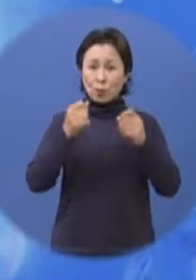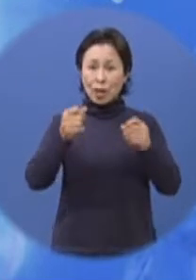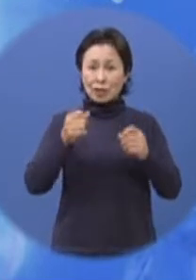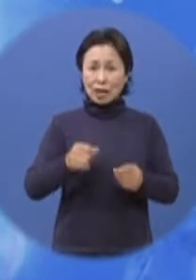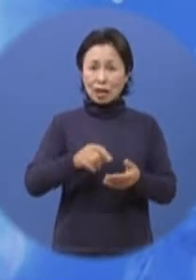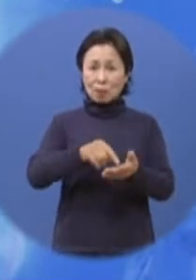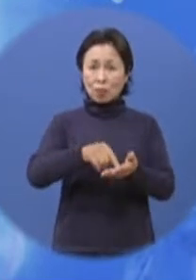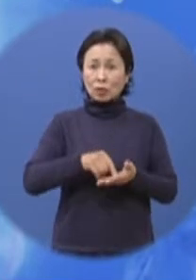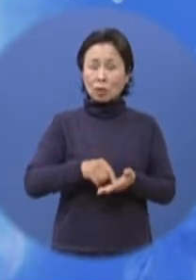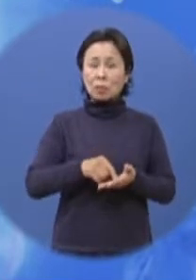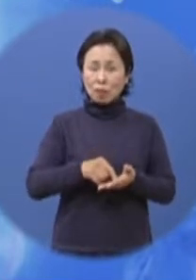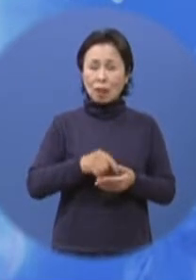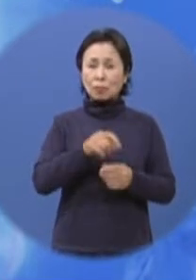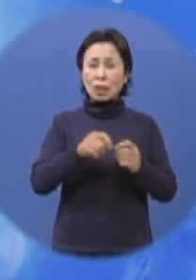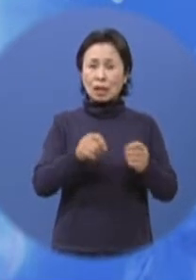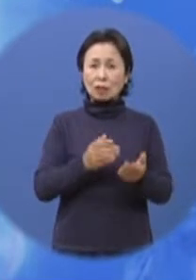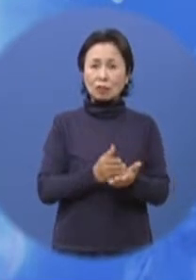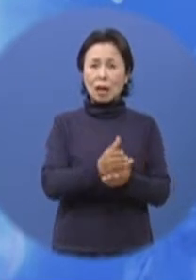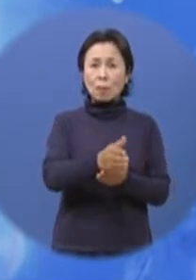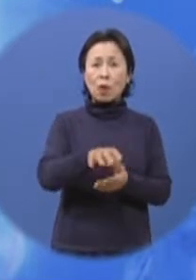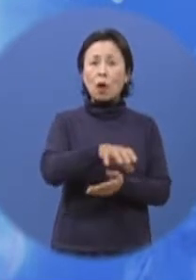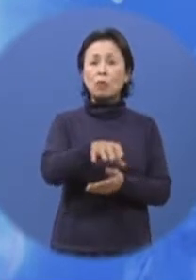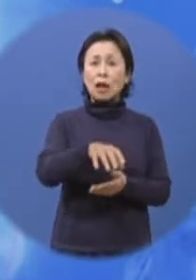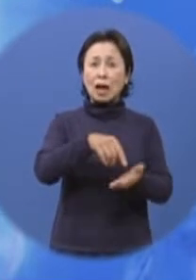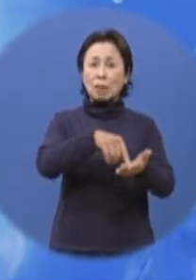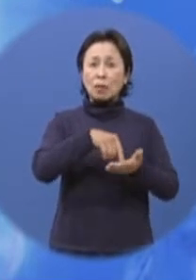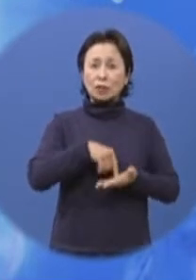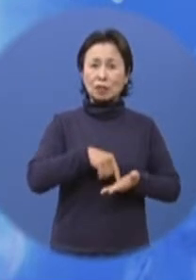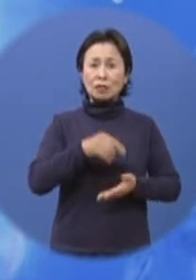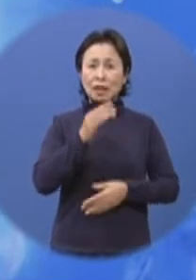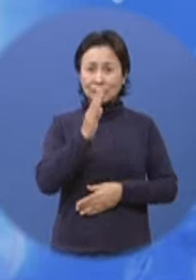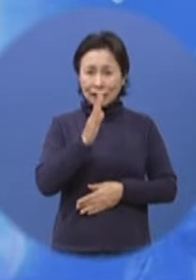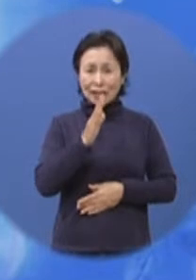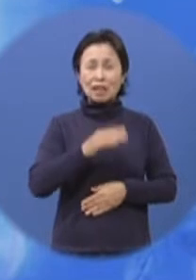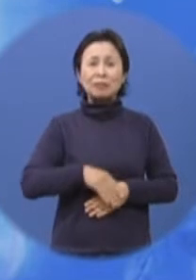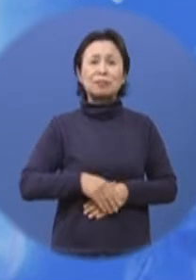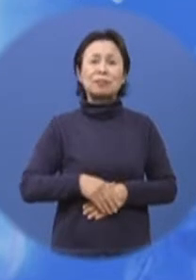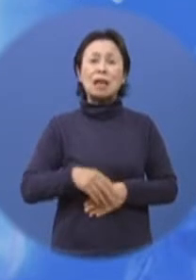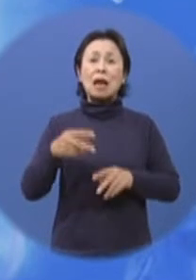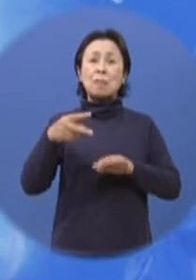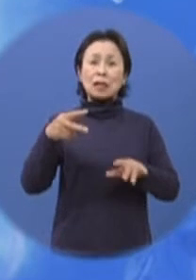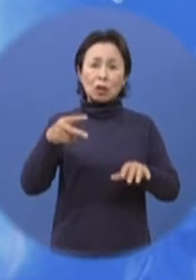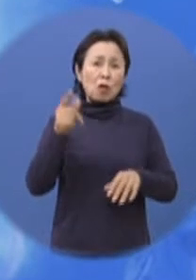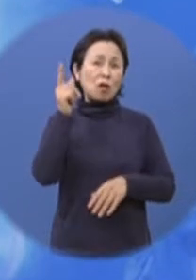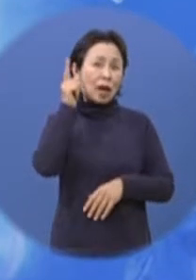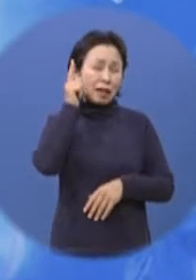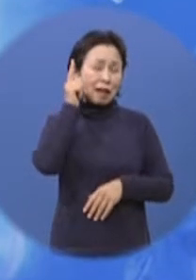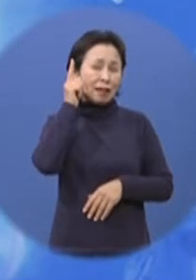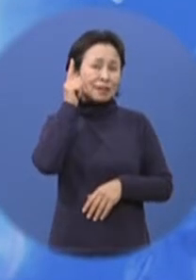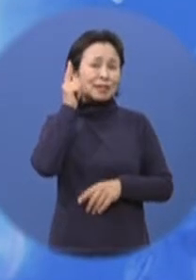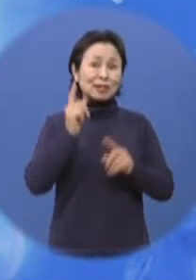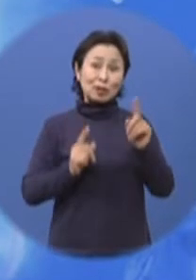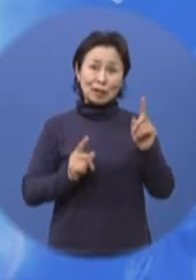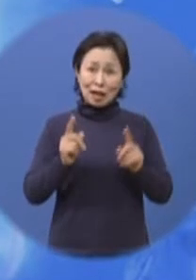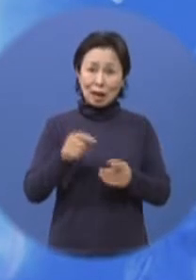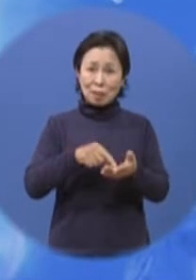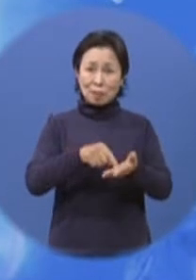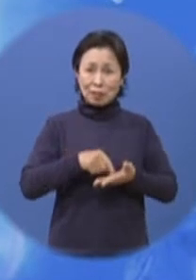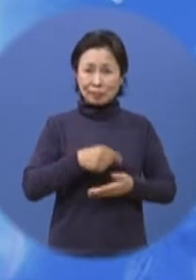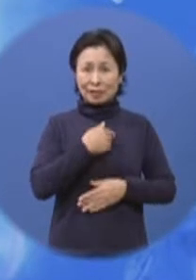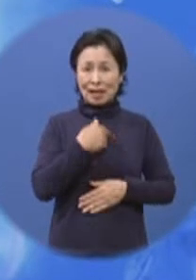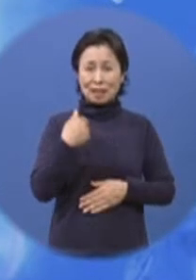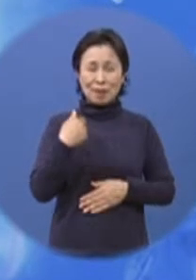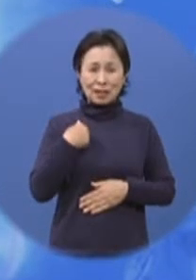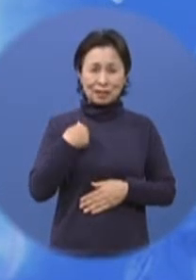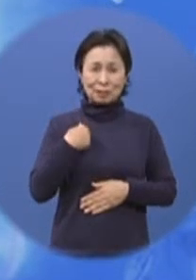のご応募はプレゼント専用フォームからお申し込みくださいパソコン携帯電話どちらからでもご